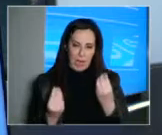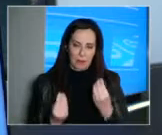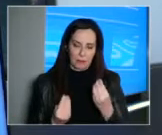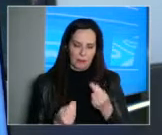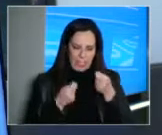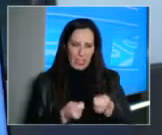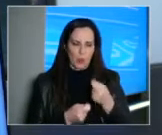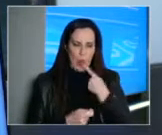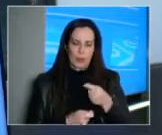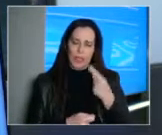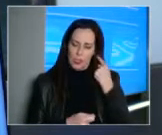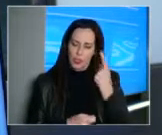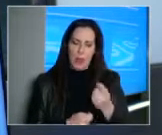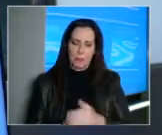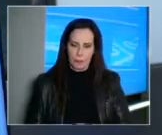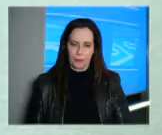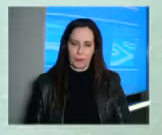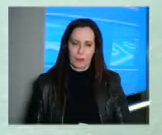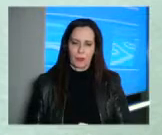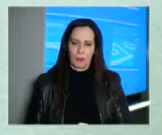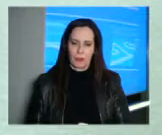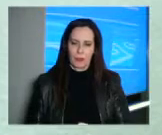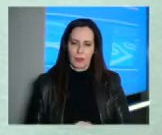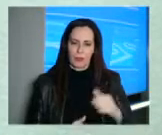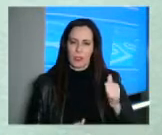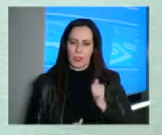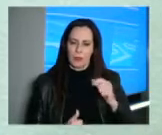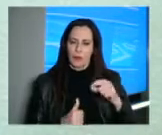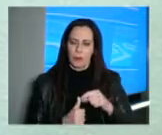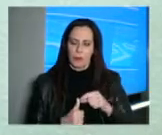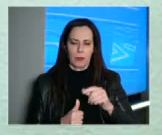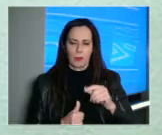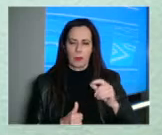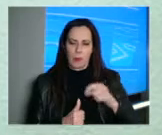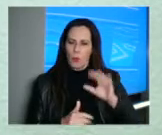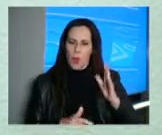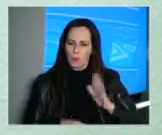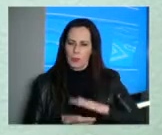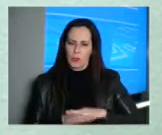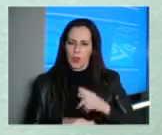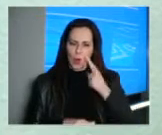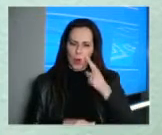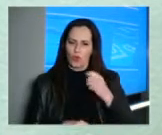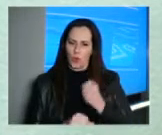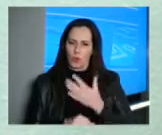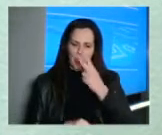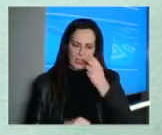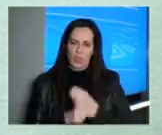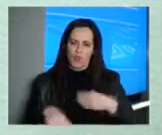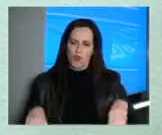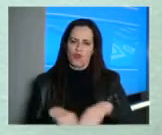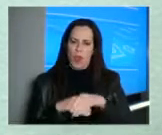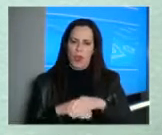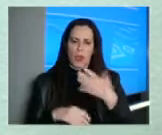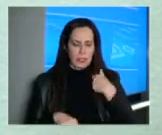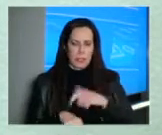מול המצלמות, וככה זה שודר. פקיסטני ארמי ג'ו הוא בוחת פרופשנל סרוויס, I see peace in it. I have spent